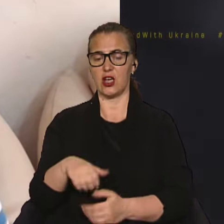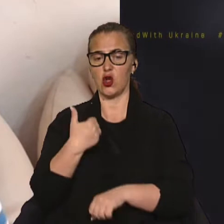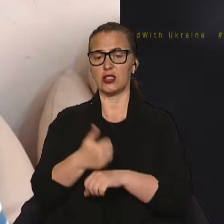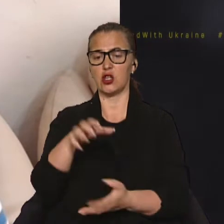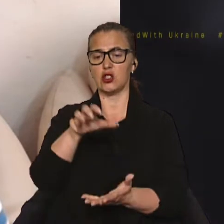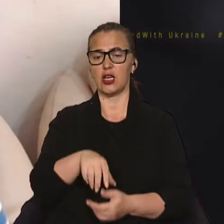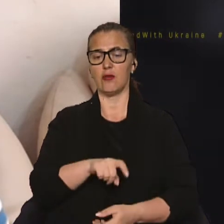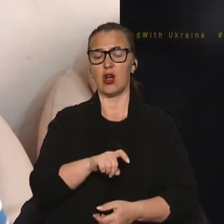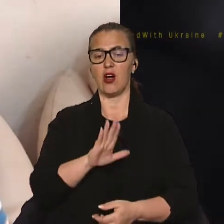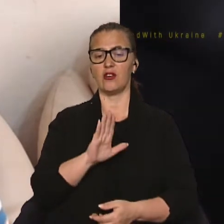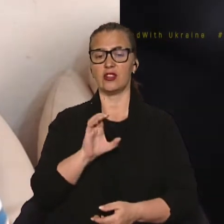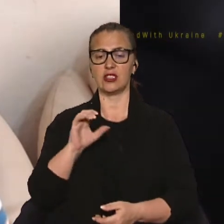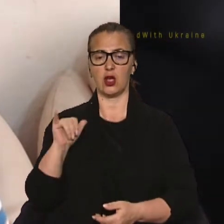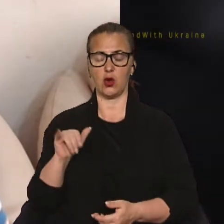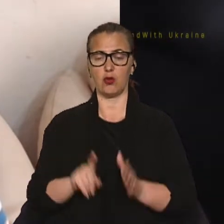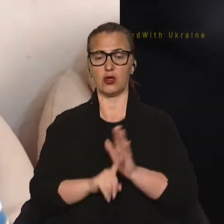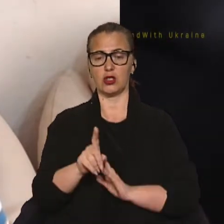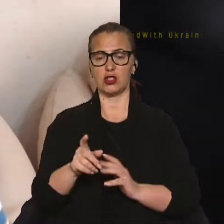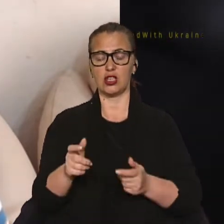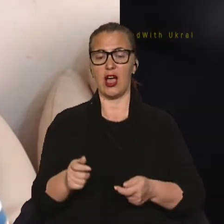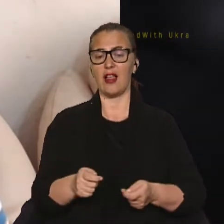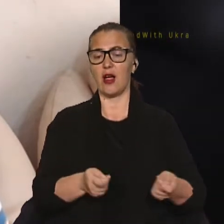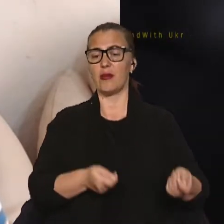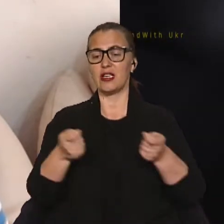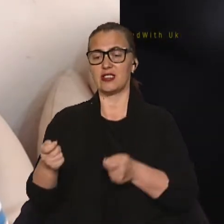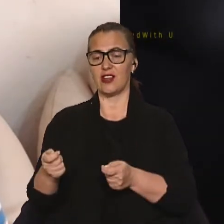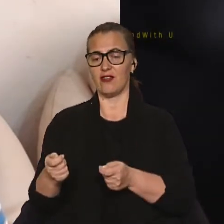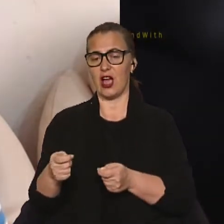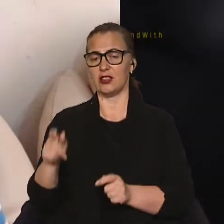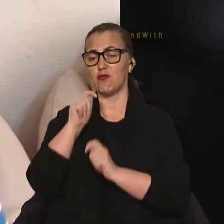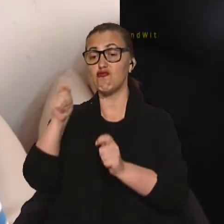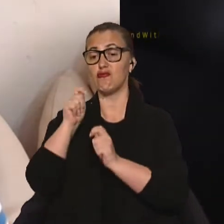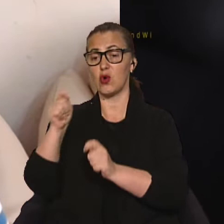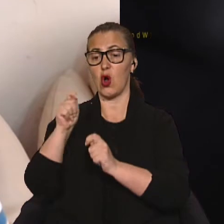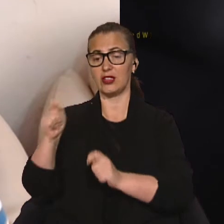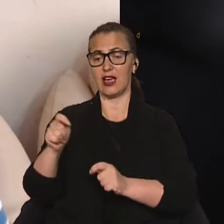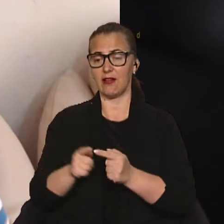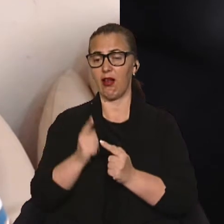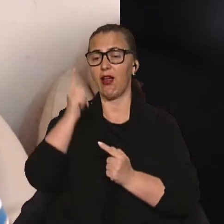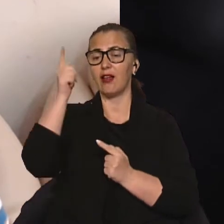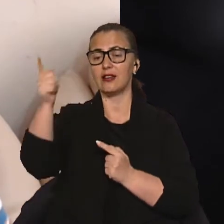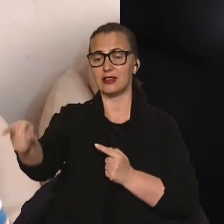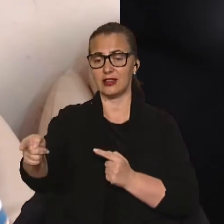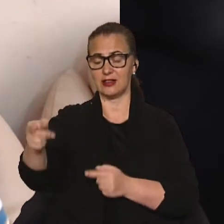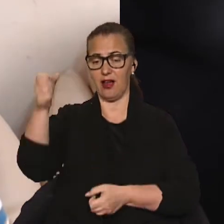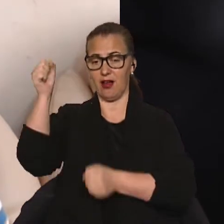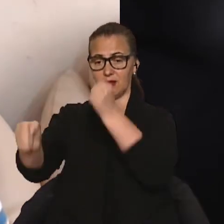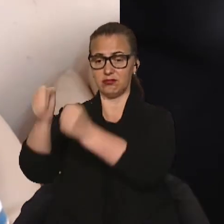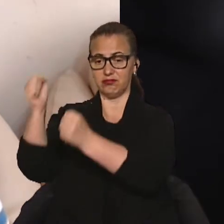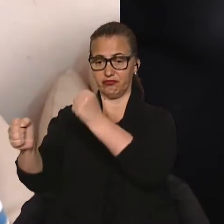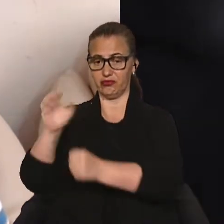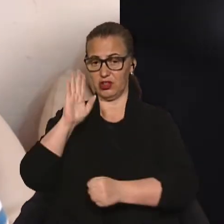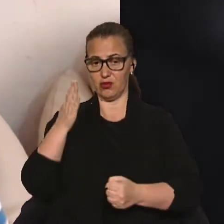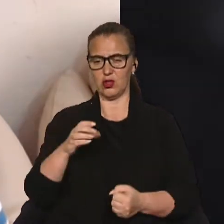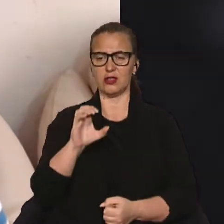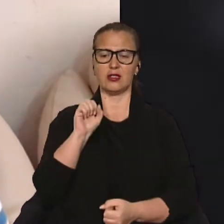начало доставлять подарки на дальность практически в 300 километров, последнюю пару недель мы видим приходы и в